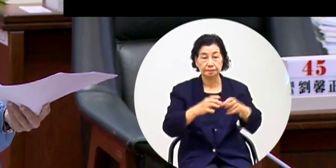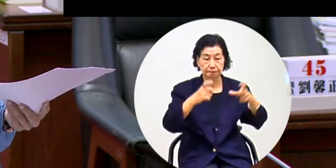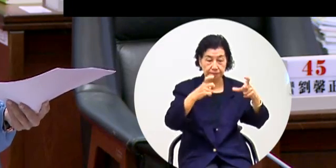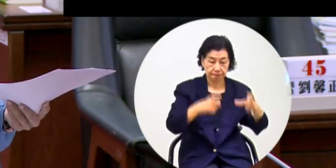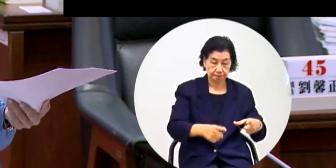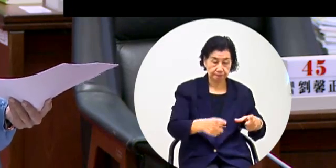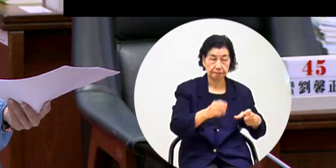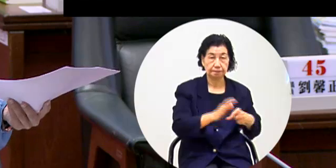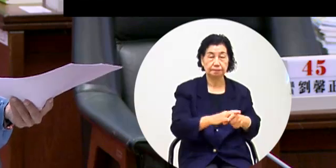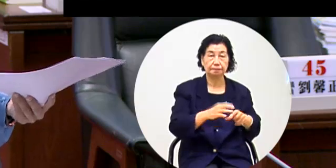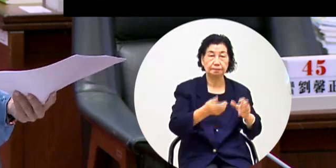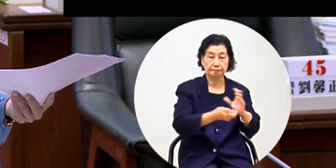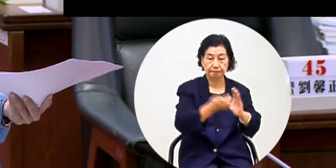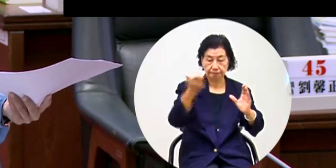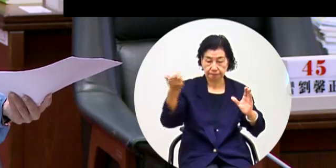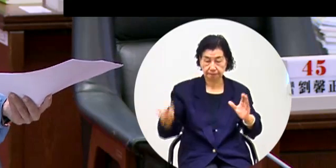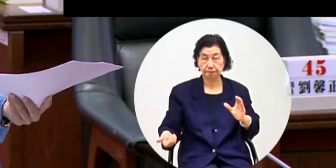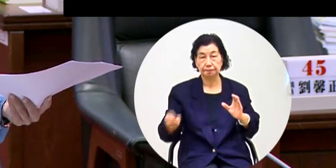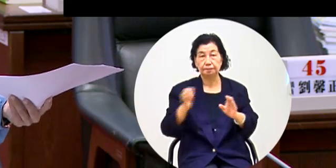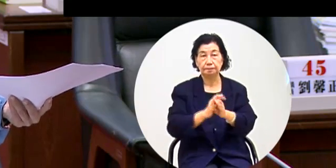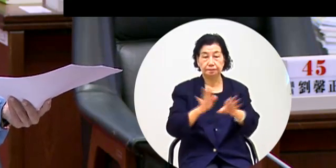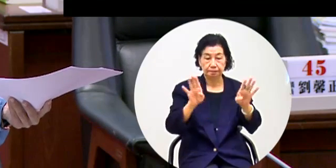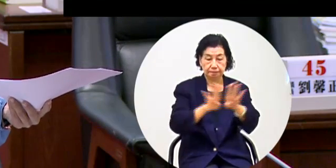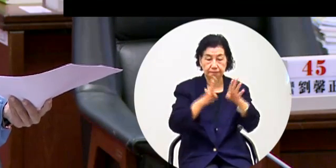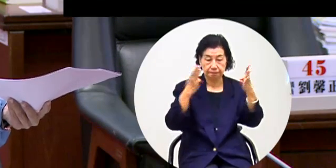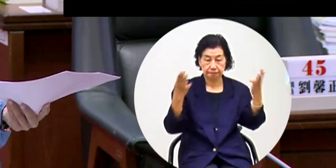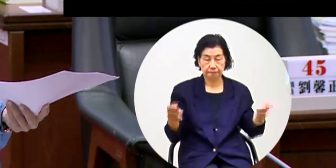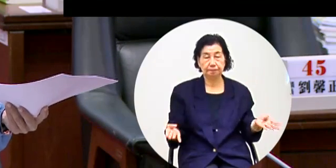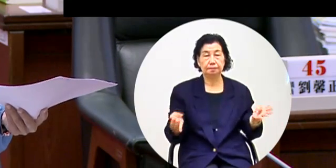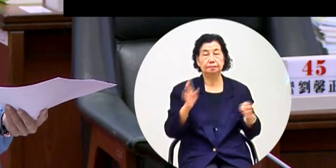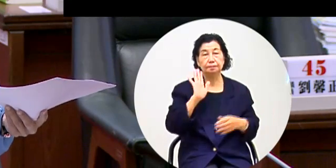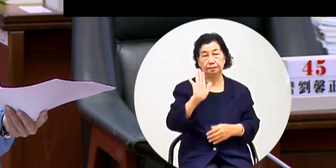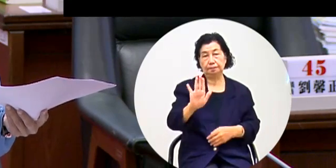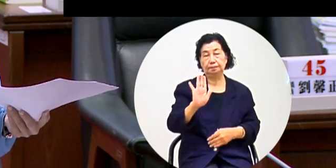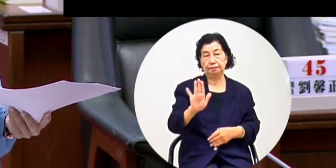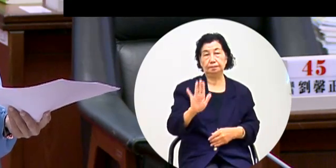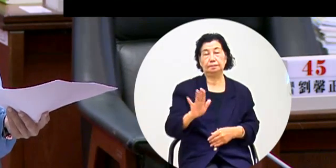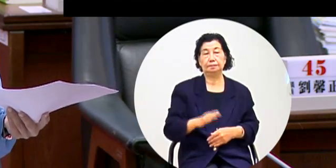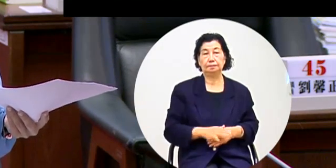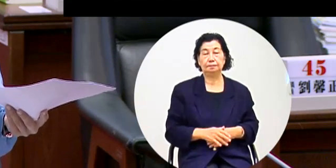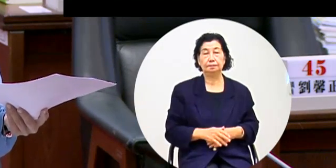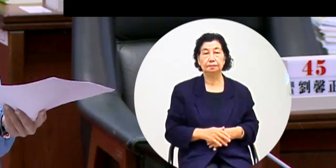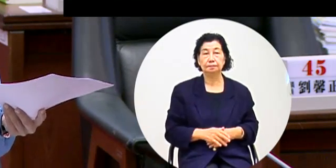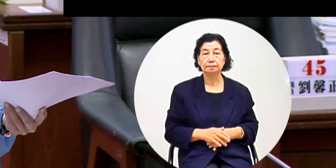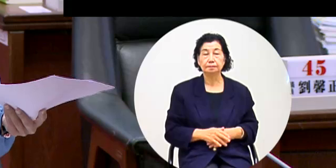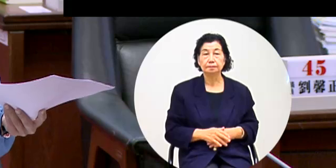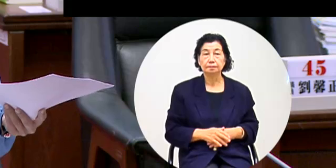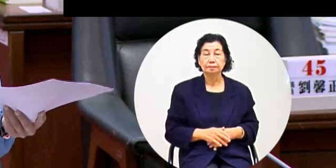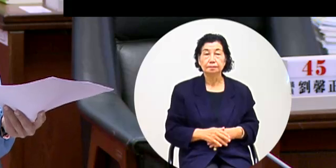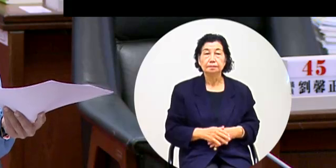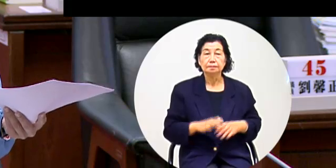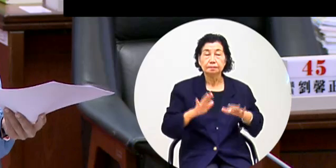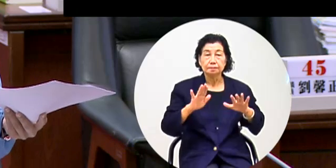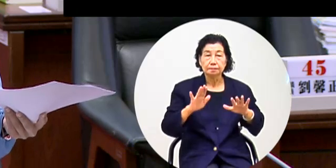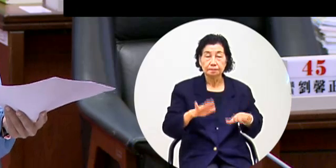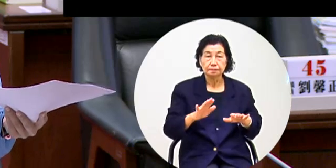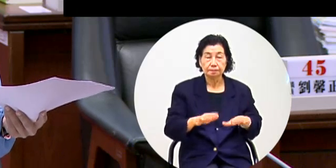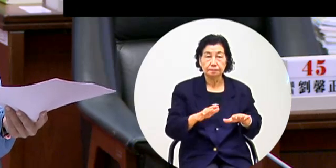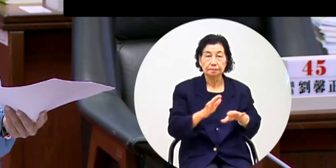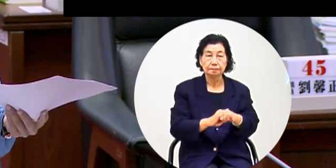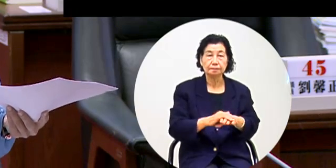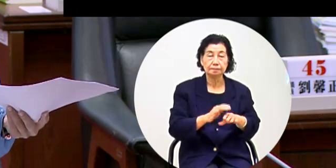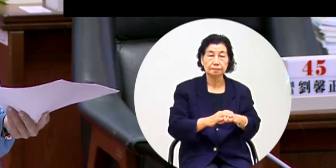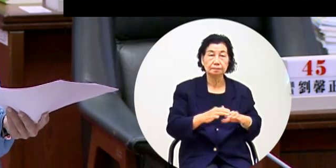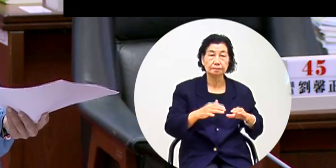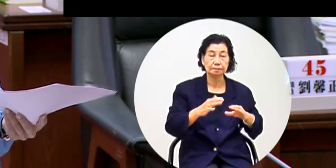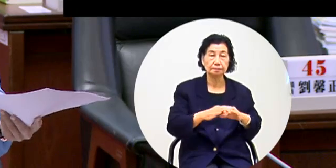启动。好，那所以我的意思是说，大凤迁村的公文还没下来。有可能大家说啊，咱还